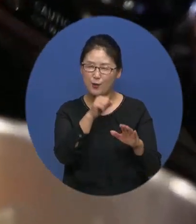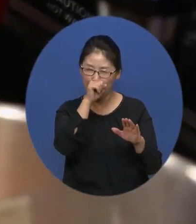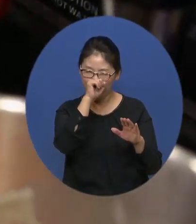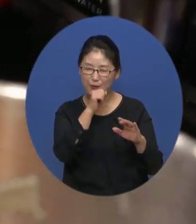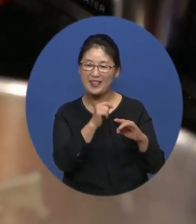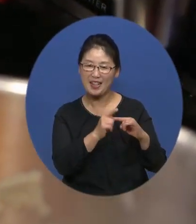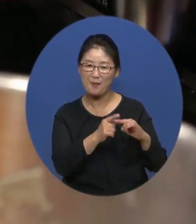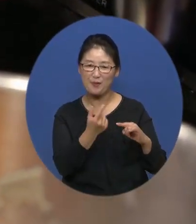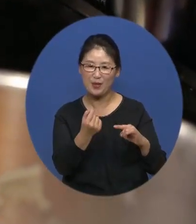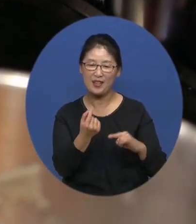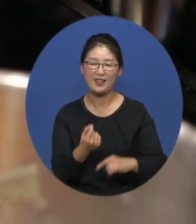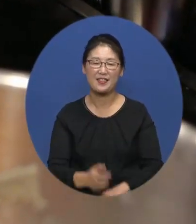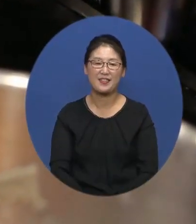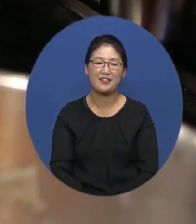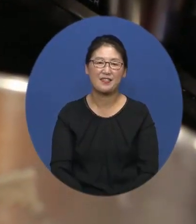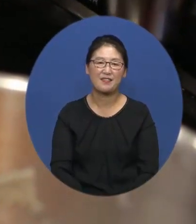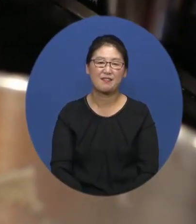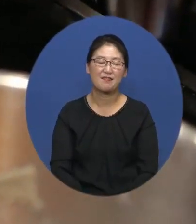자랑거리입니다.